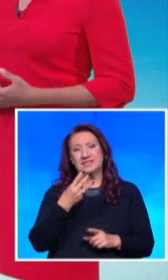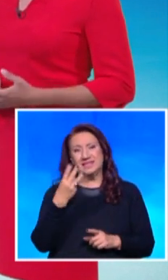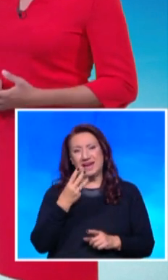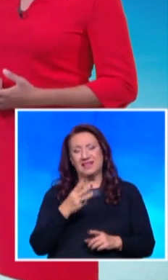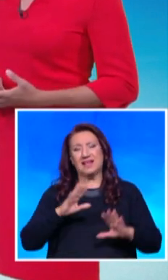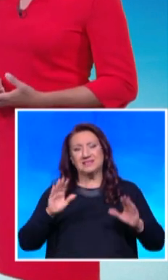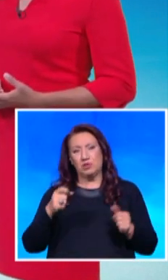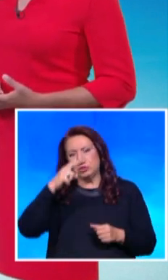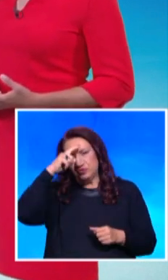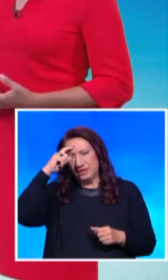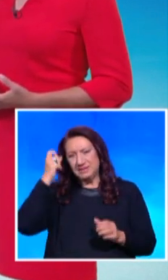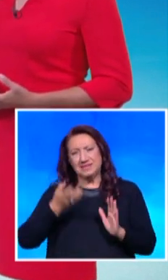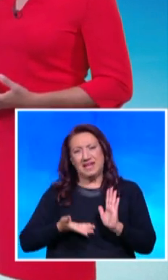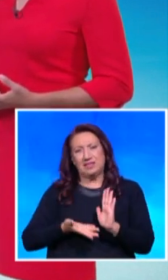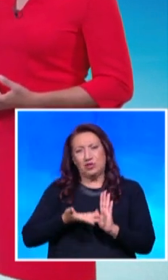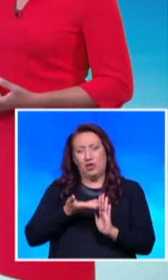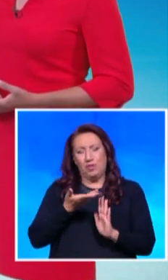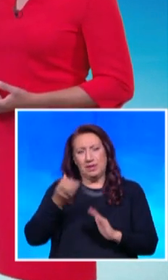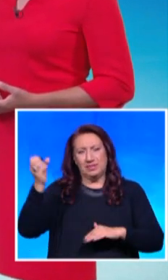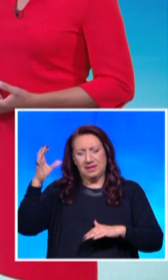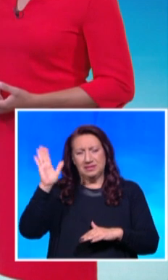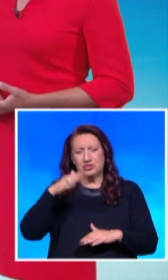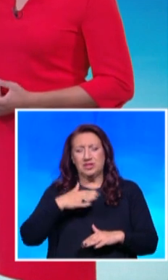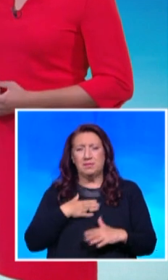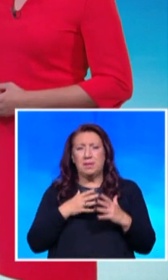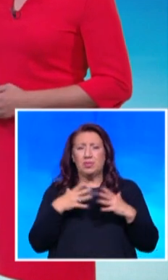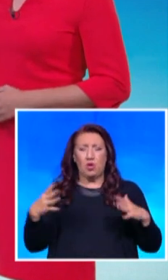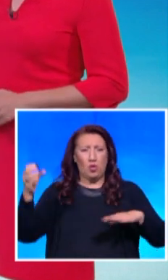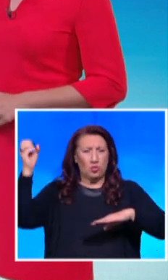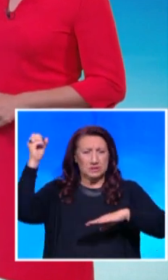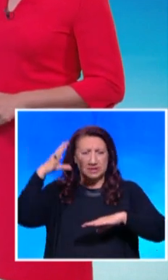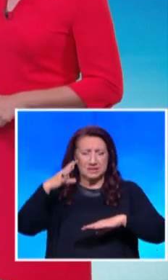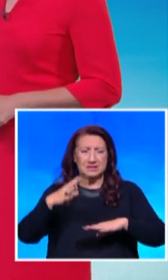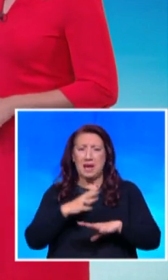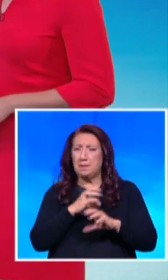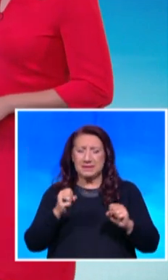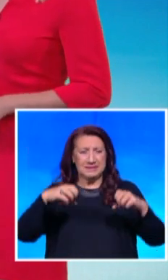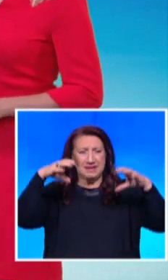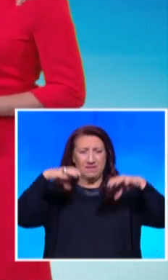започне затопляне. Очакват ни и дни с много слънчеви часове, почти без